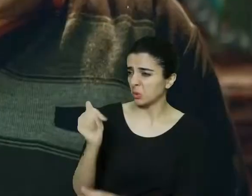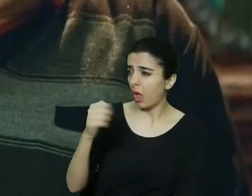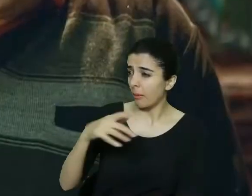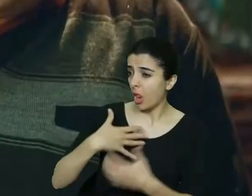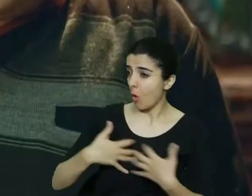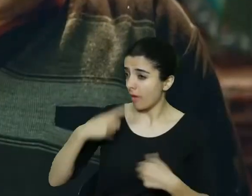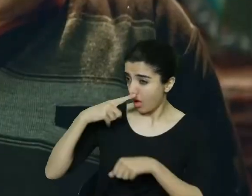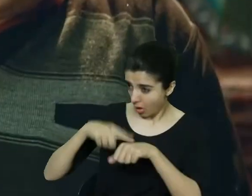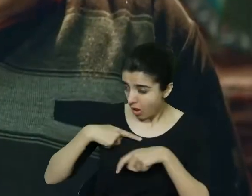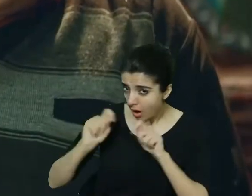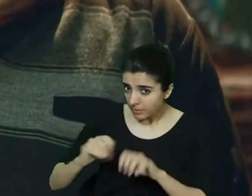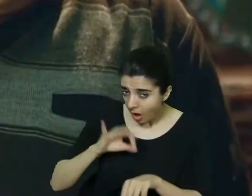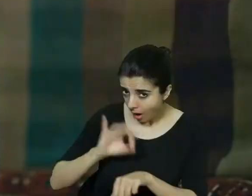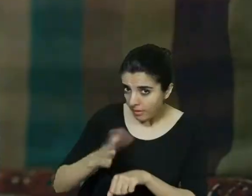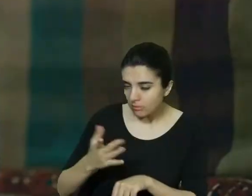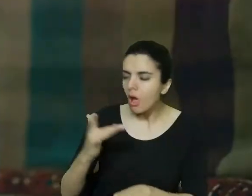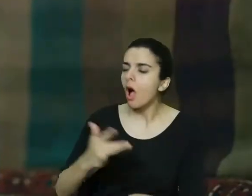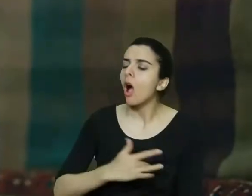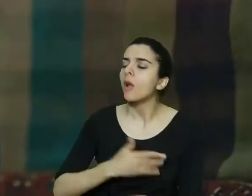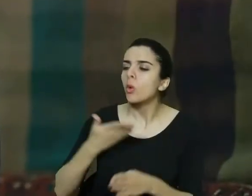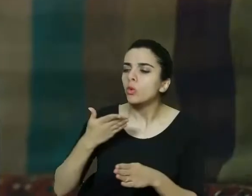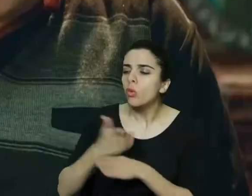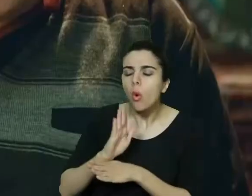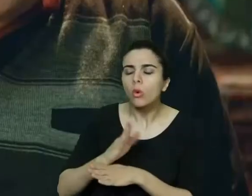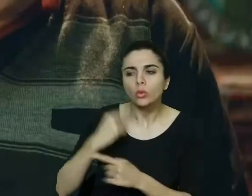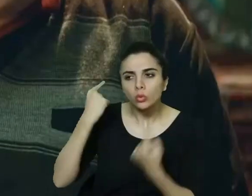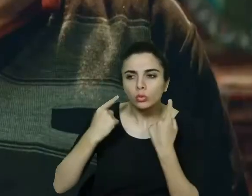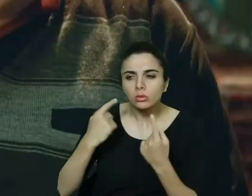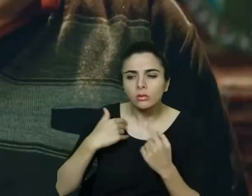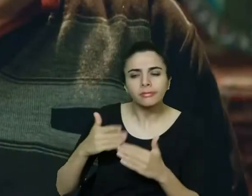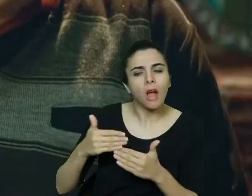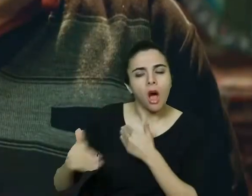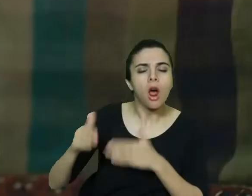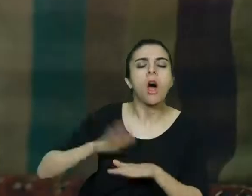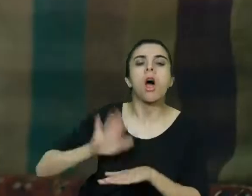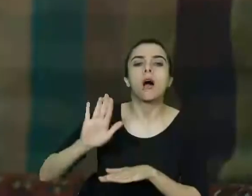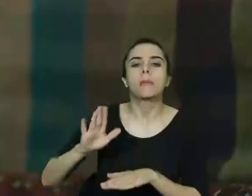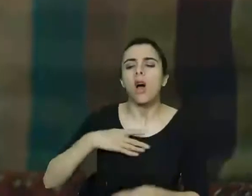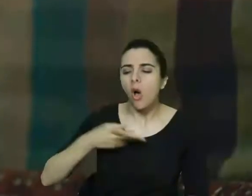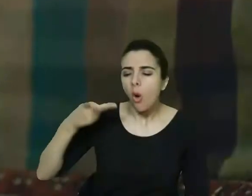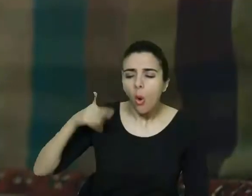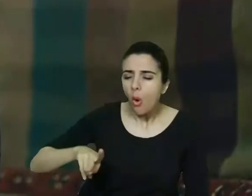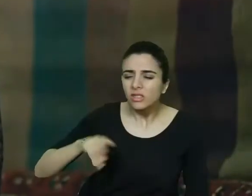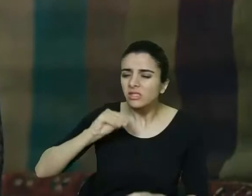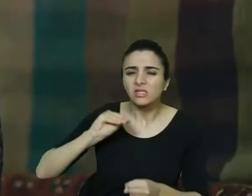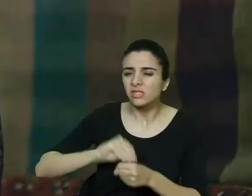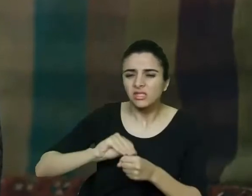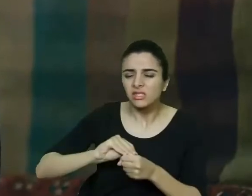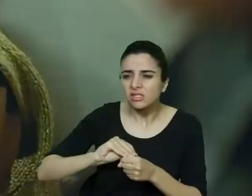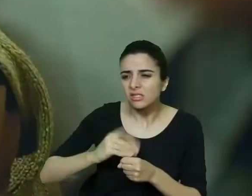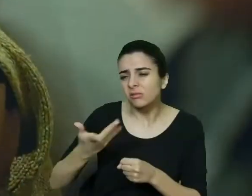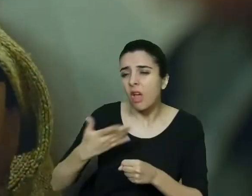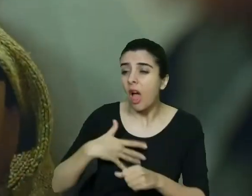adamına mı güvenecek? Kalbini doğruluktan ayırma. Ecelimiz isyan değil, doğruluktan